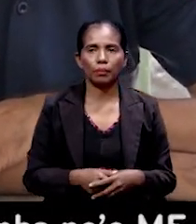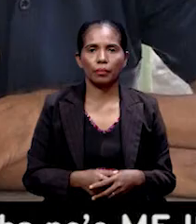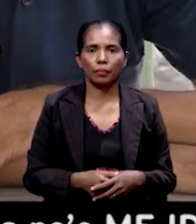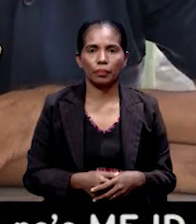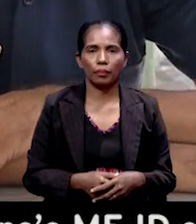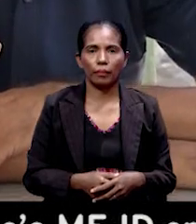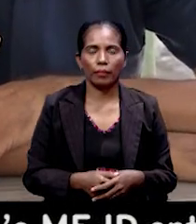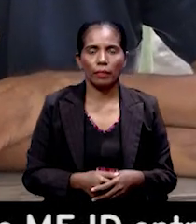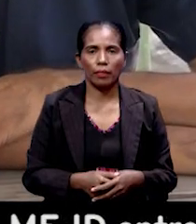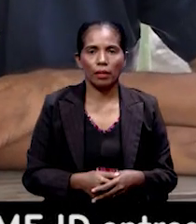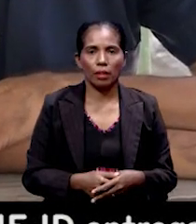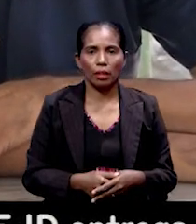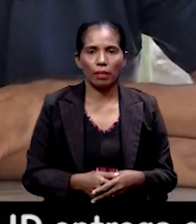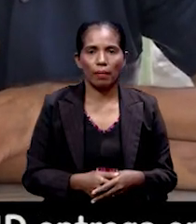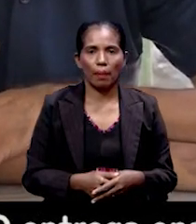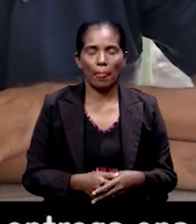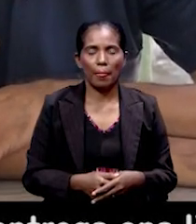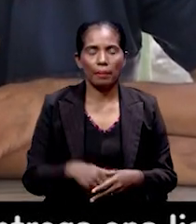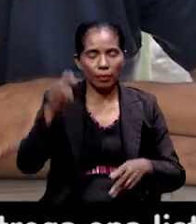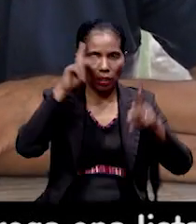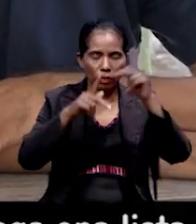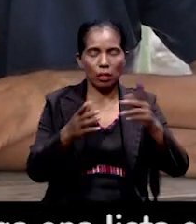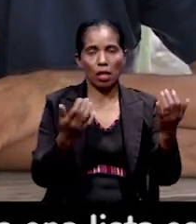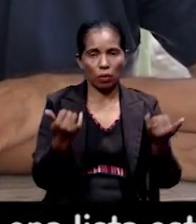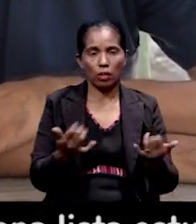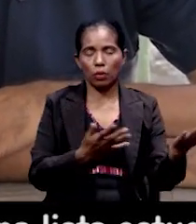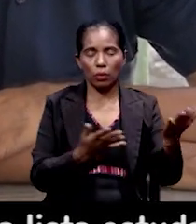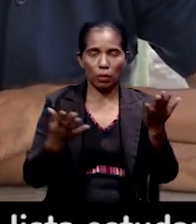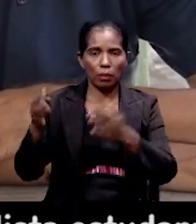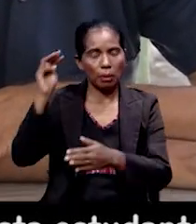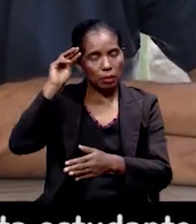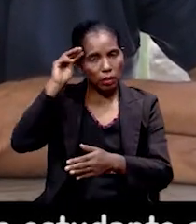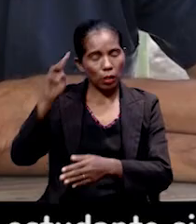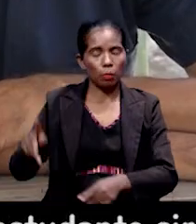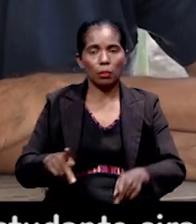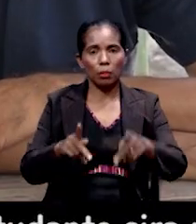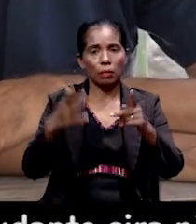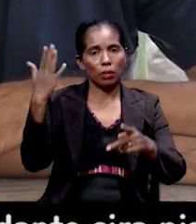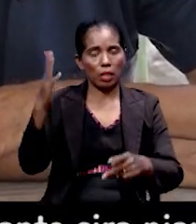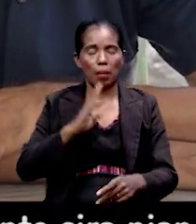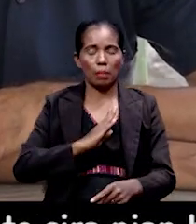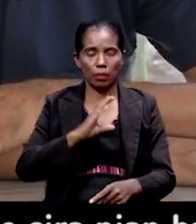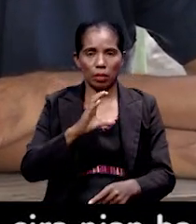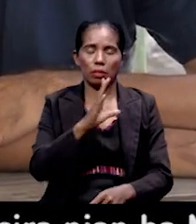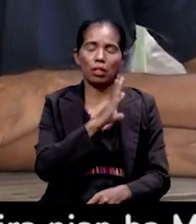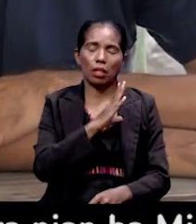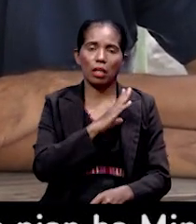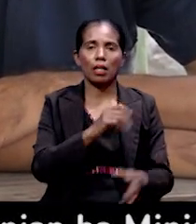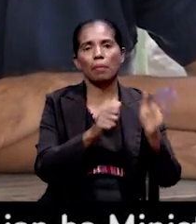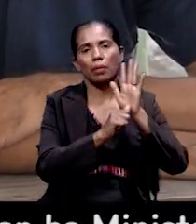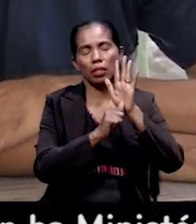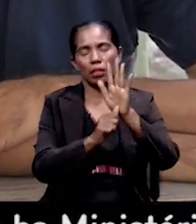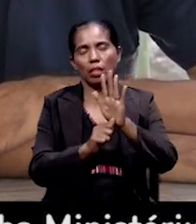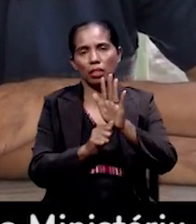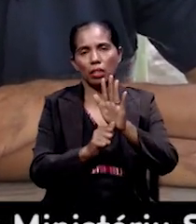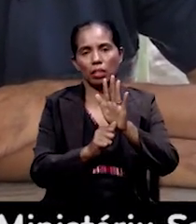Caso de agora já submeteu na Bahia Ministério Público do Baucau, por no aba apresenta primeiro interrogatório de